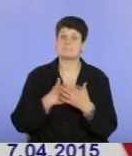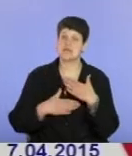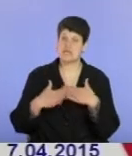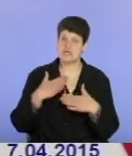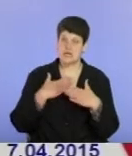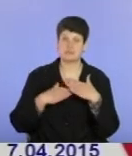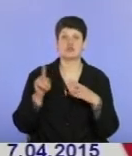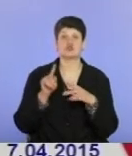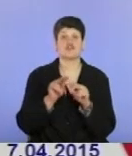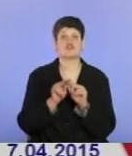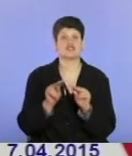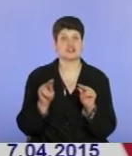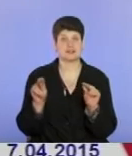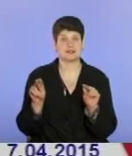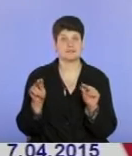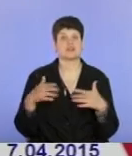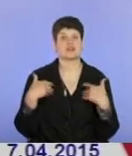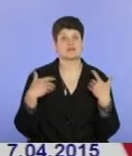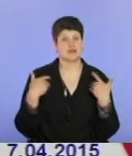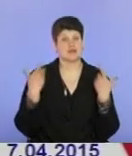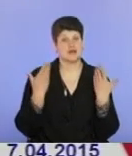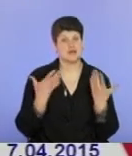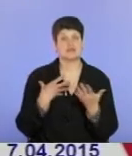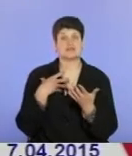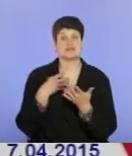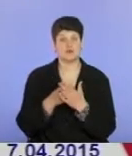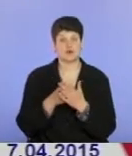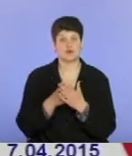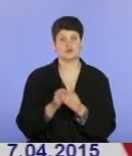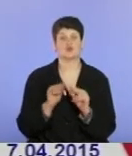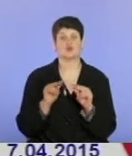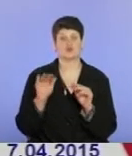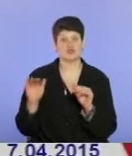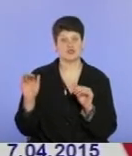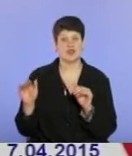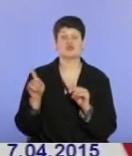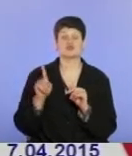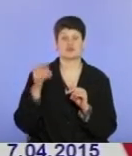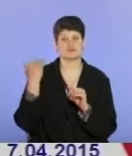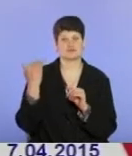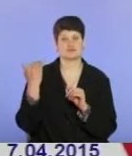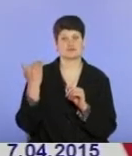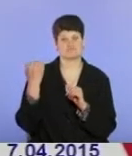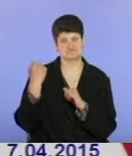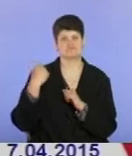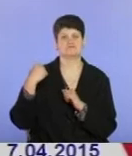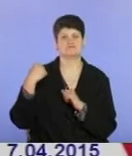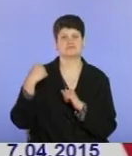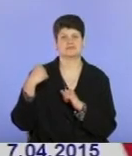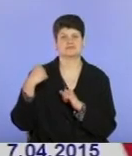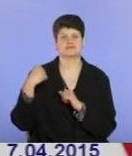вчитель вітає свого учня з тим що учень його Скажімо